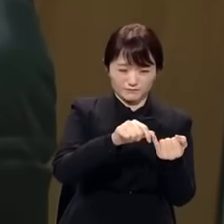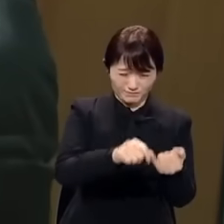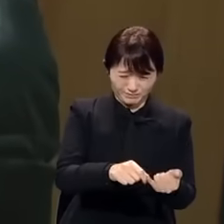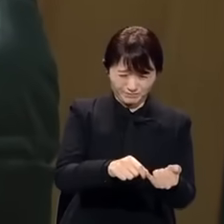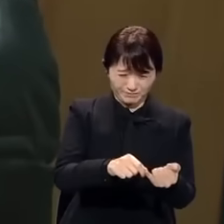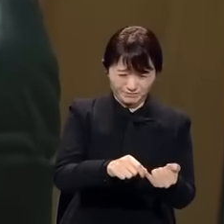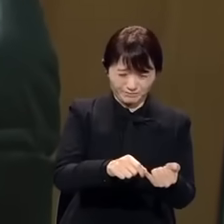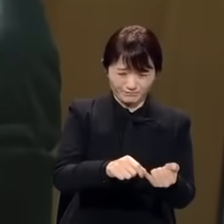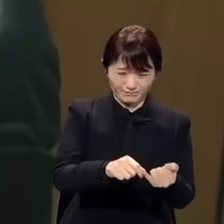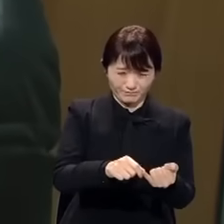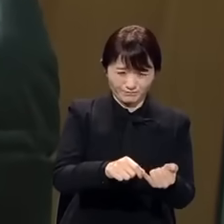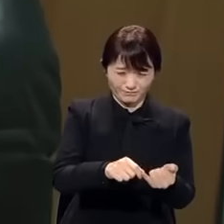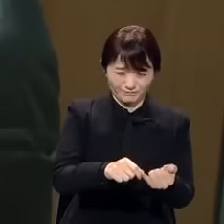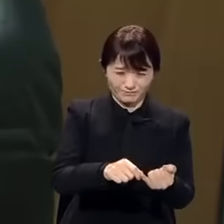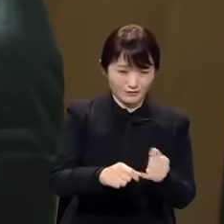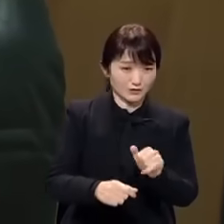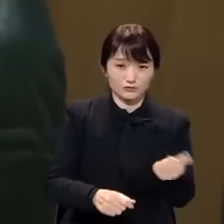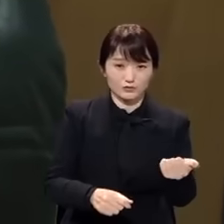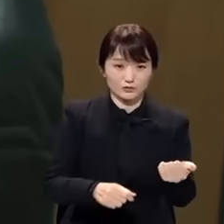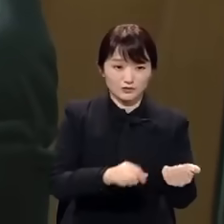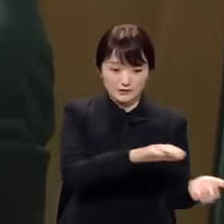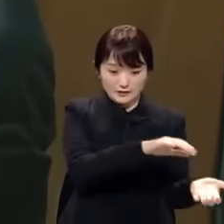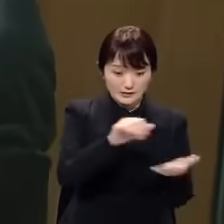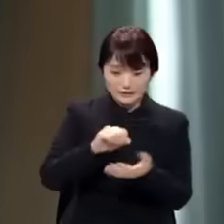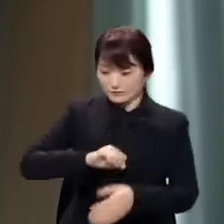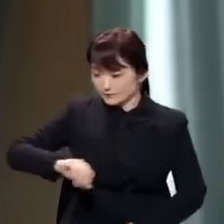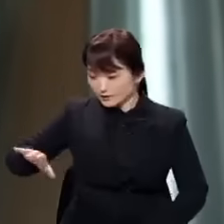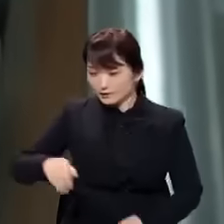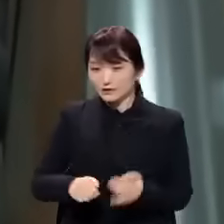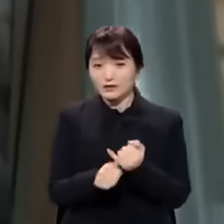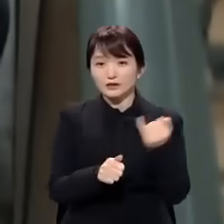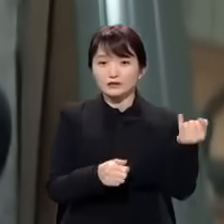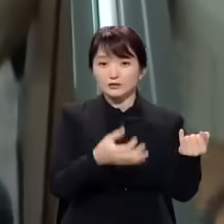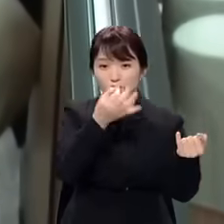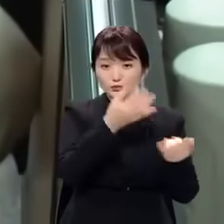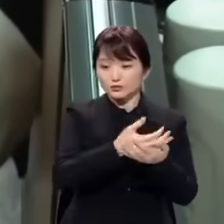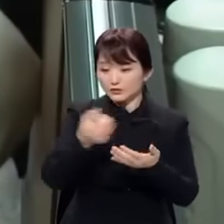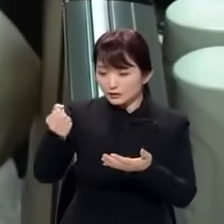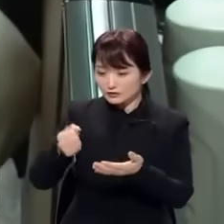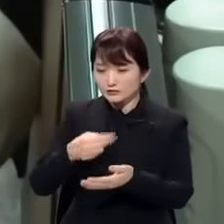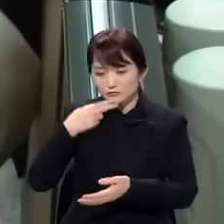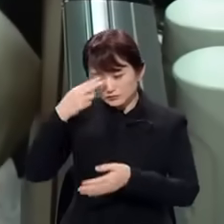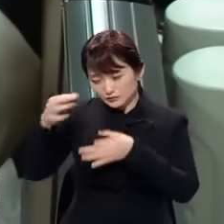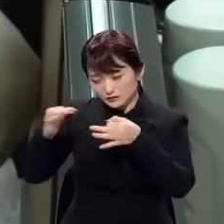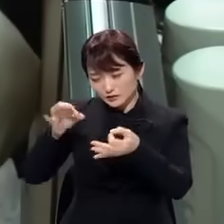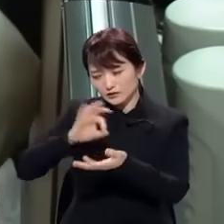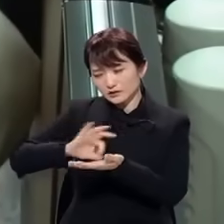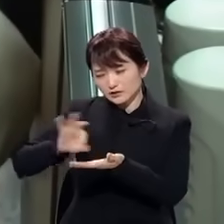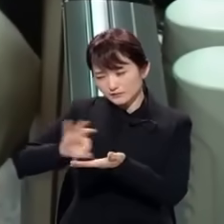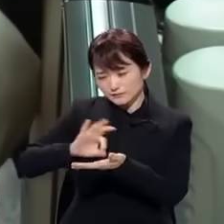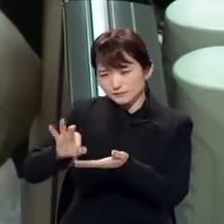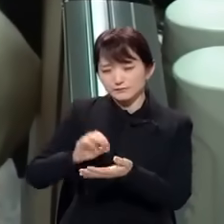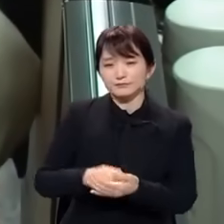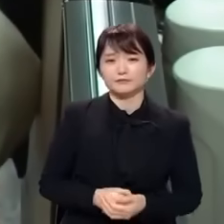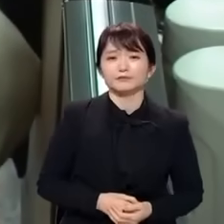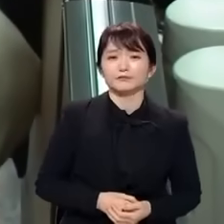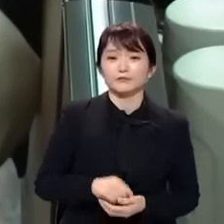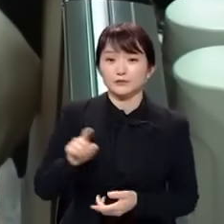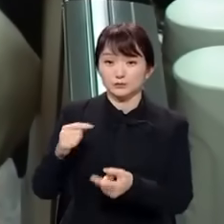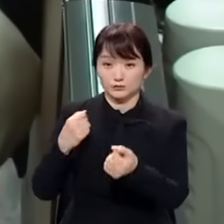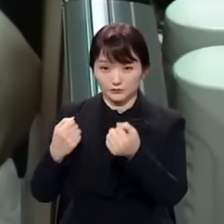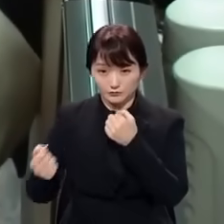목졸라 사례까지 했죠 이후에 사체 유기했던 그 돈 안의 돈 가지고 유흥업소를 다니고 그래서 돈을 다 날렸습니다 그런데도